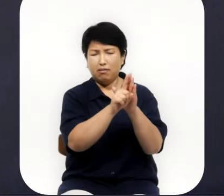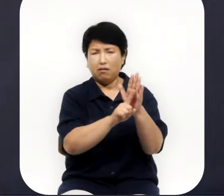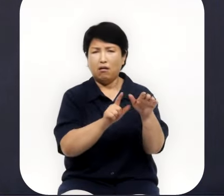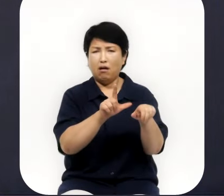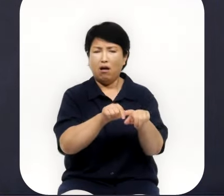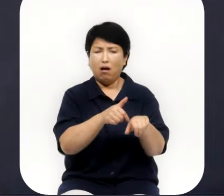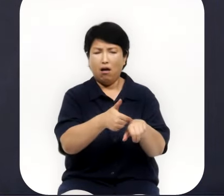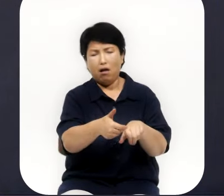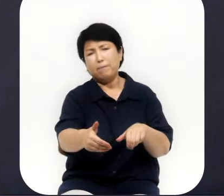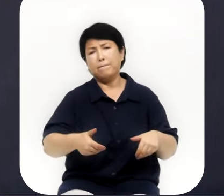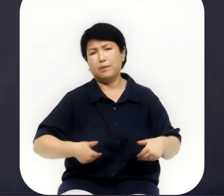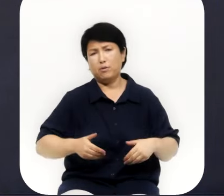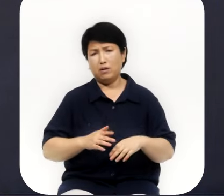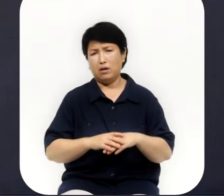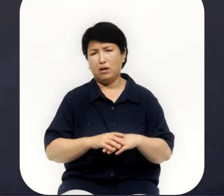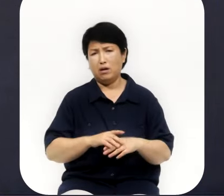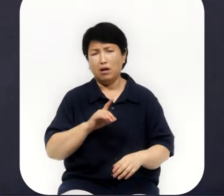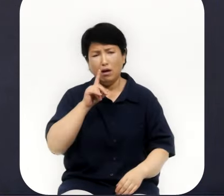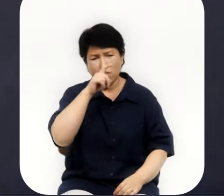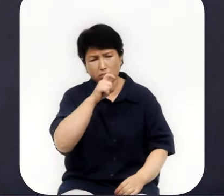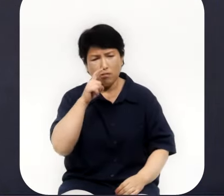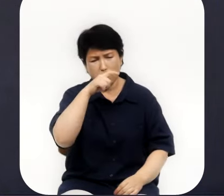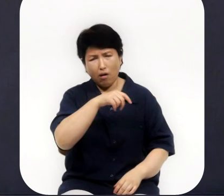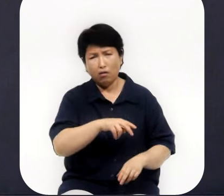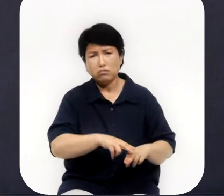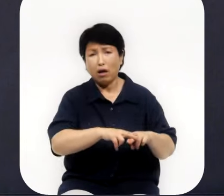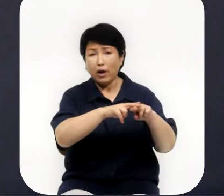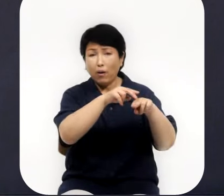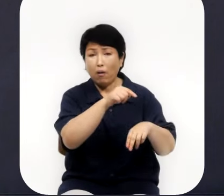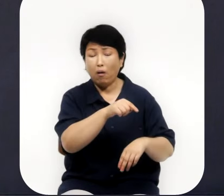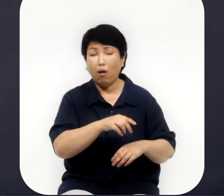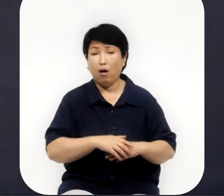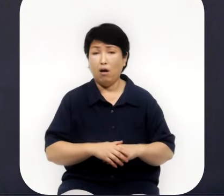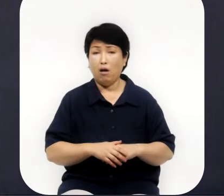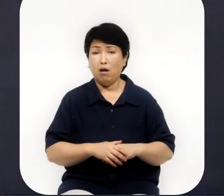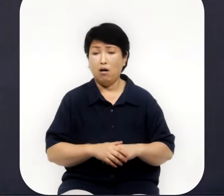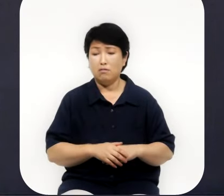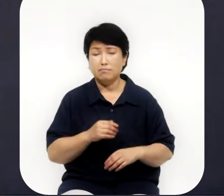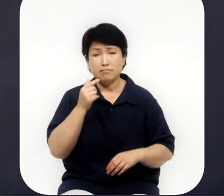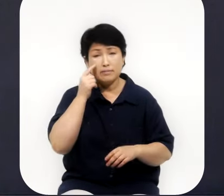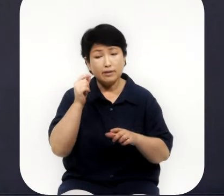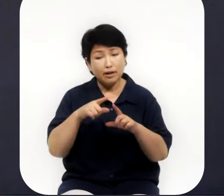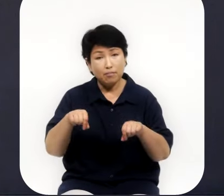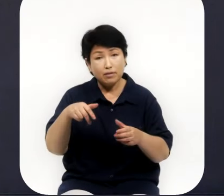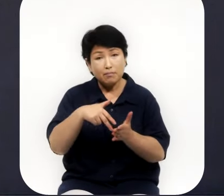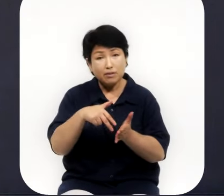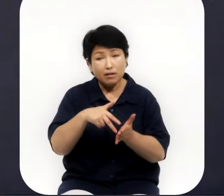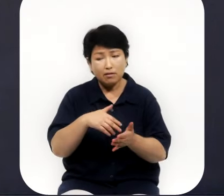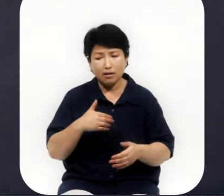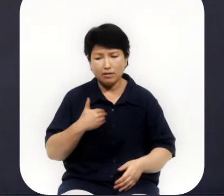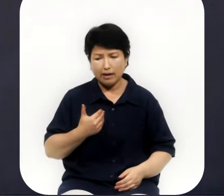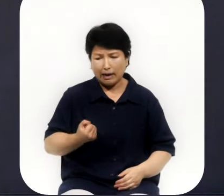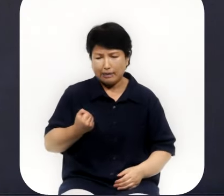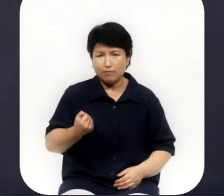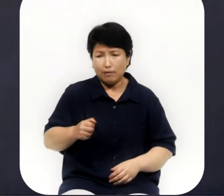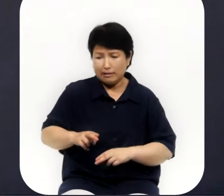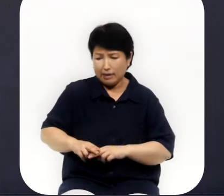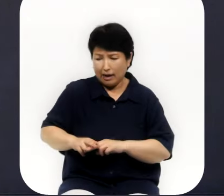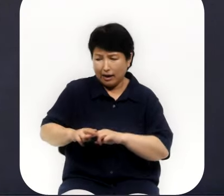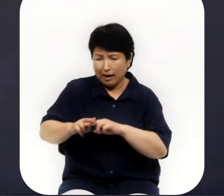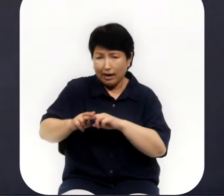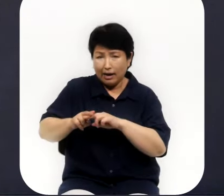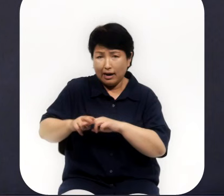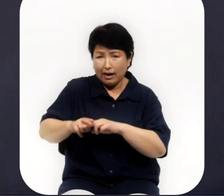되거든요. 그럼 오염수의 양이 계속 늘어나는 거예요. 그러니까 그 나라 입장에서는 그걸 계속